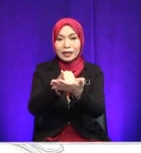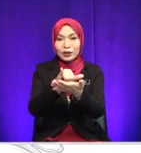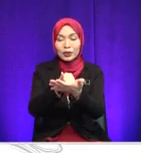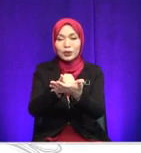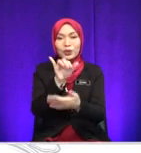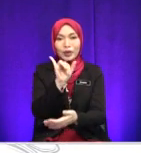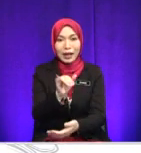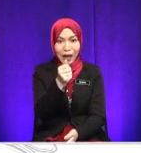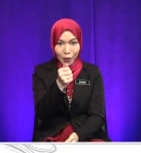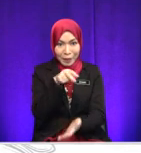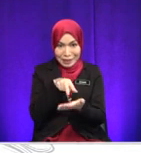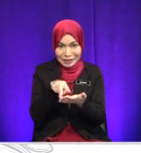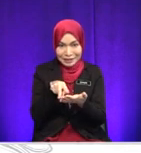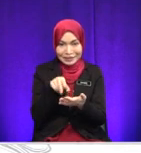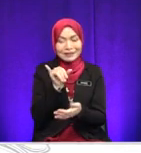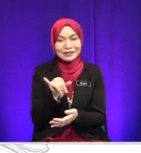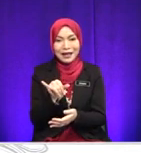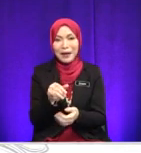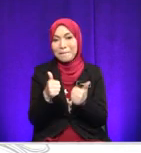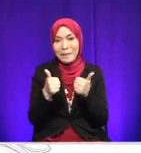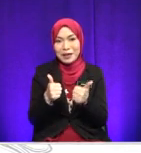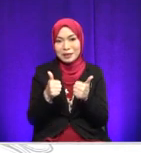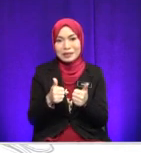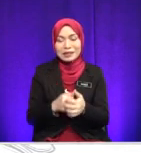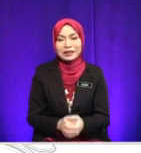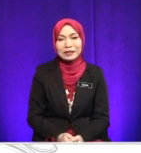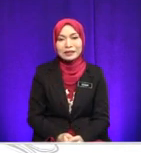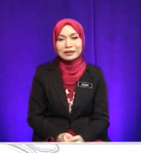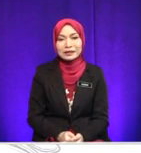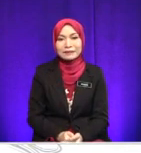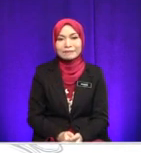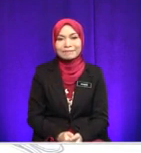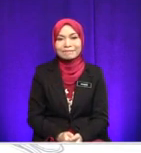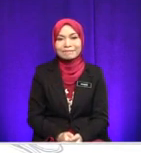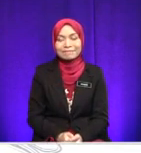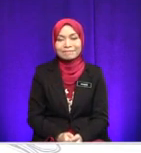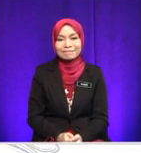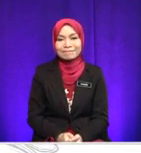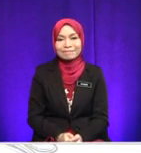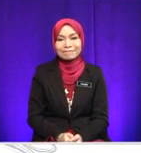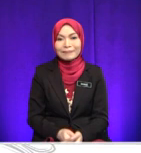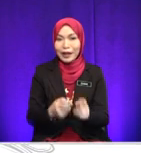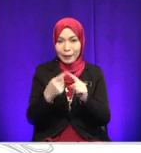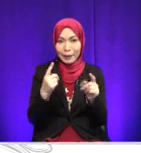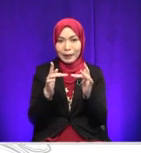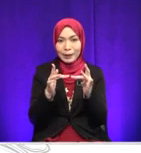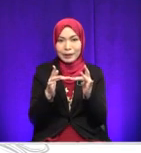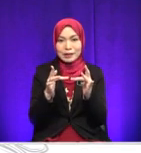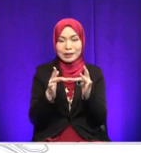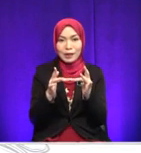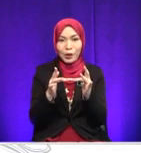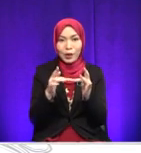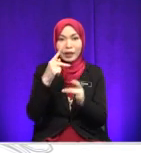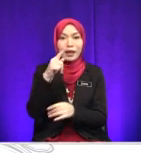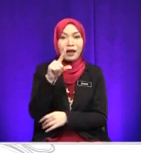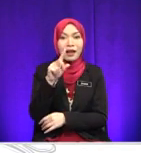daripada pembacaan dan juga yang dilawati di laman sesawang Kementerian Luar Negeri. Bagus Puniten,